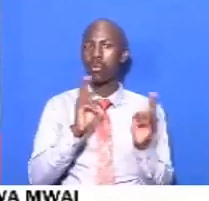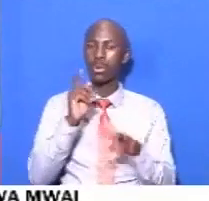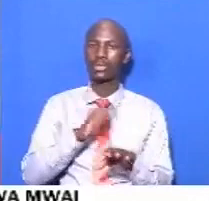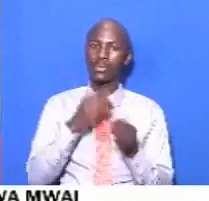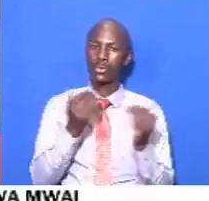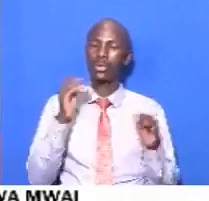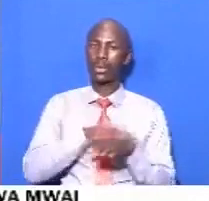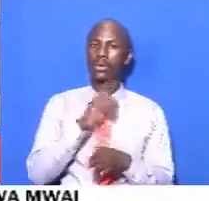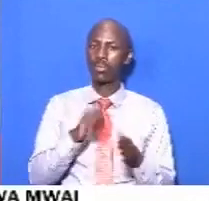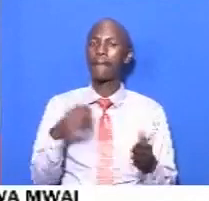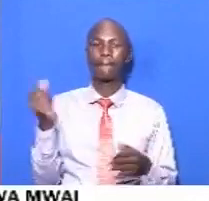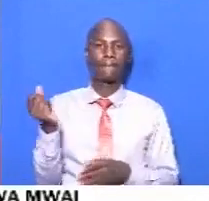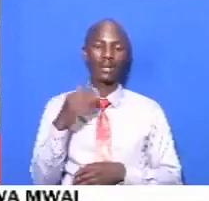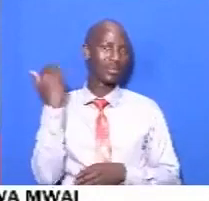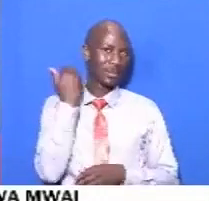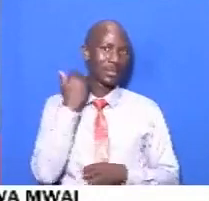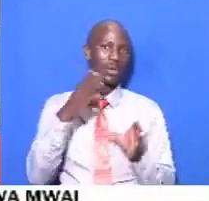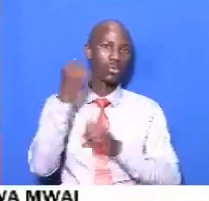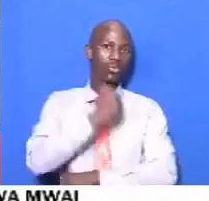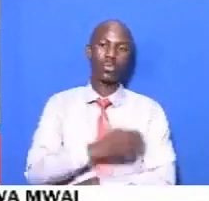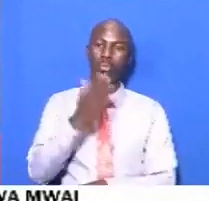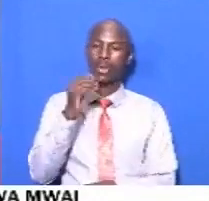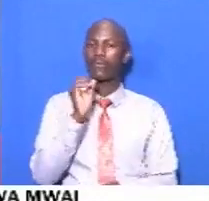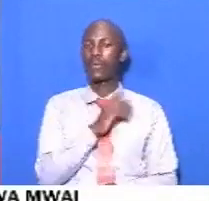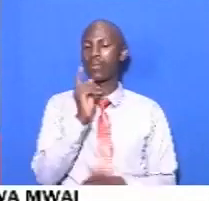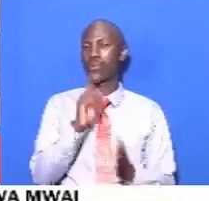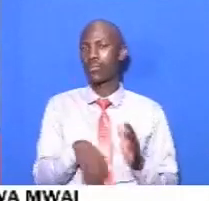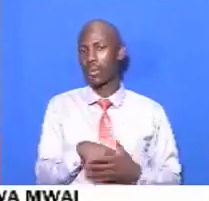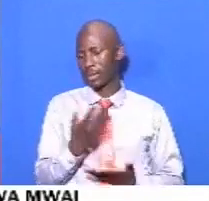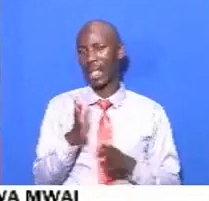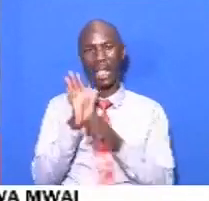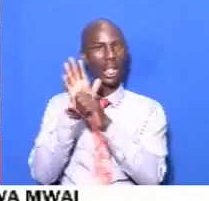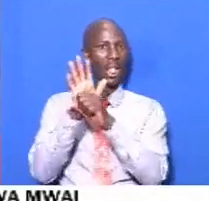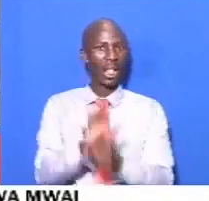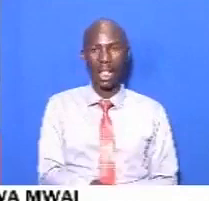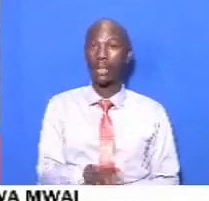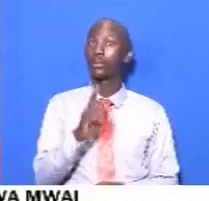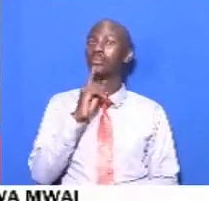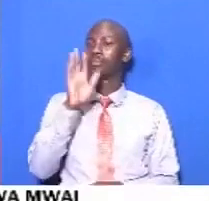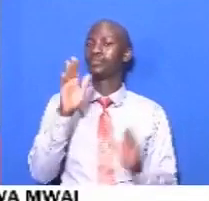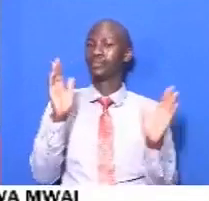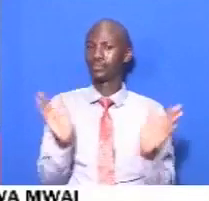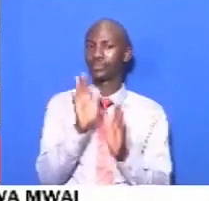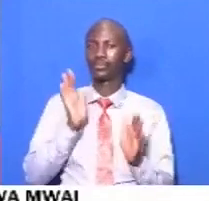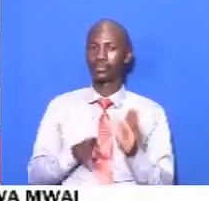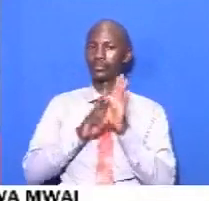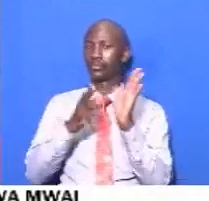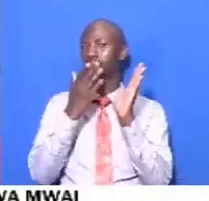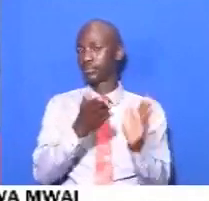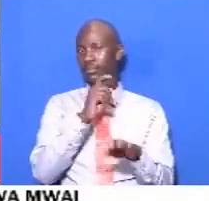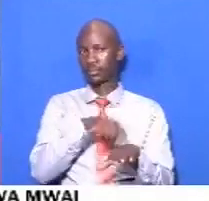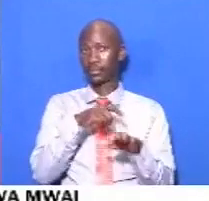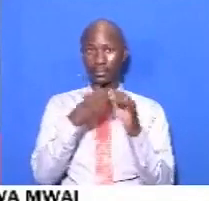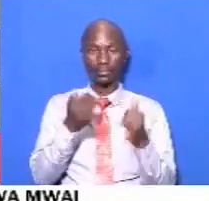kwata mwai sienda skulu nondo wa kukea stigmatization kwa une nethuthia women reps ebinda